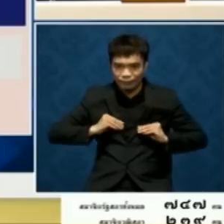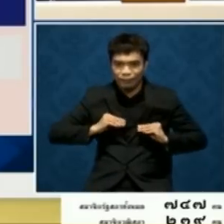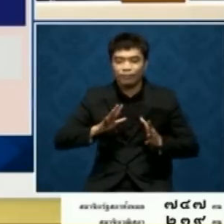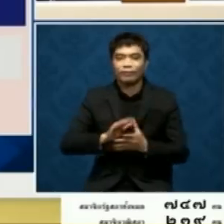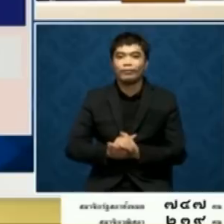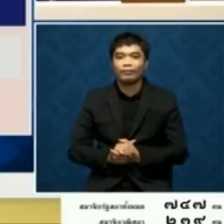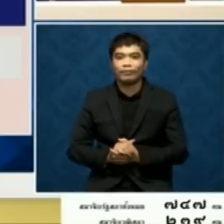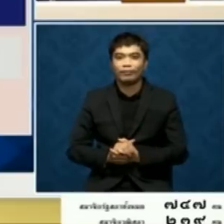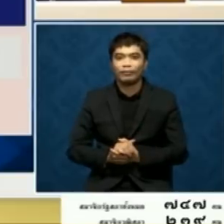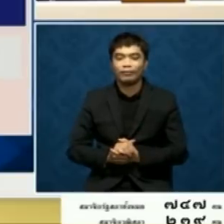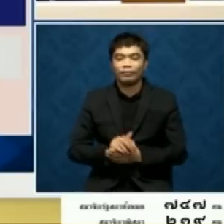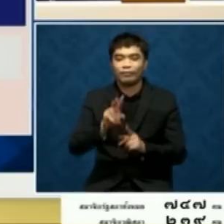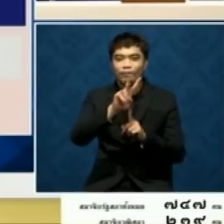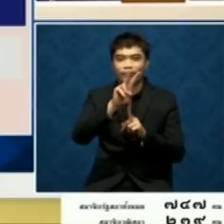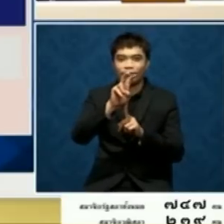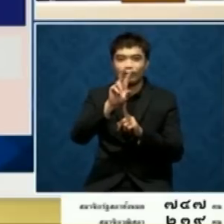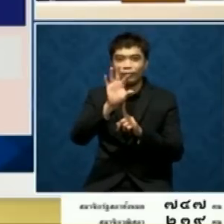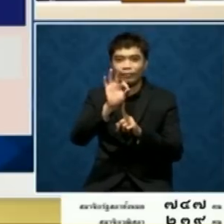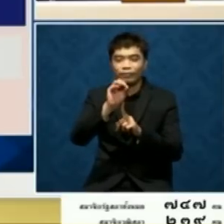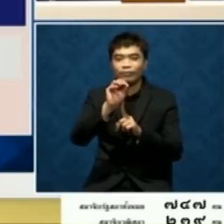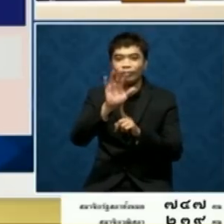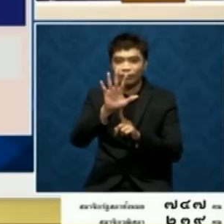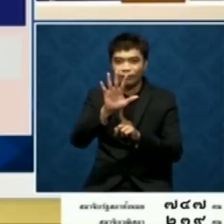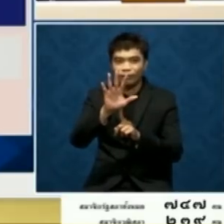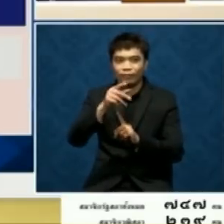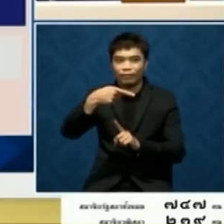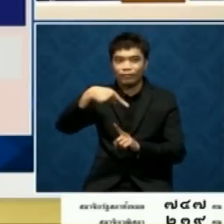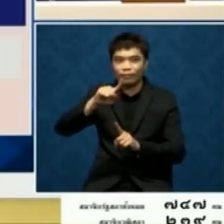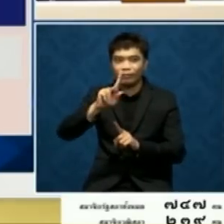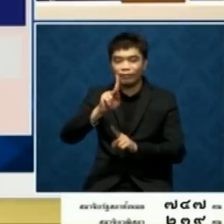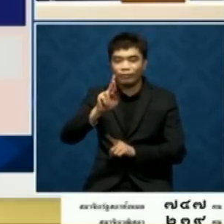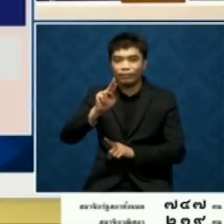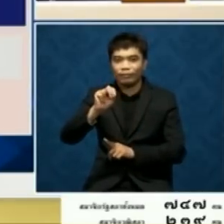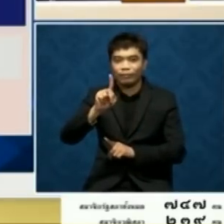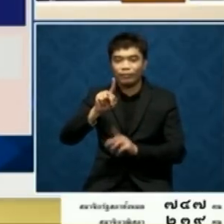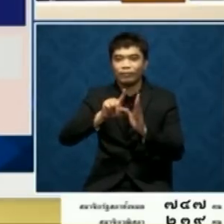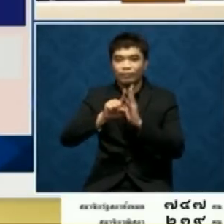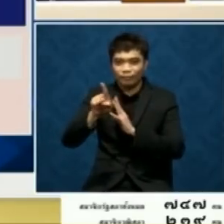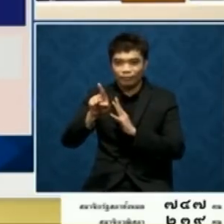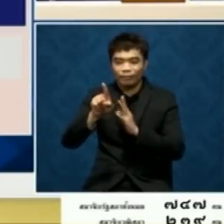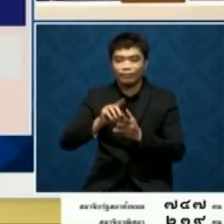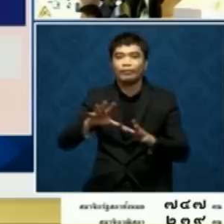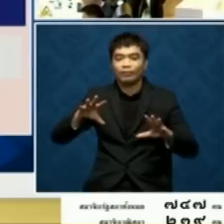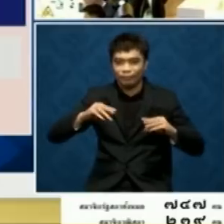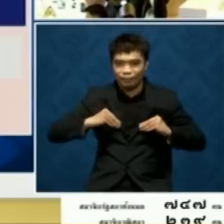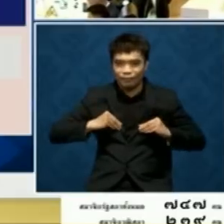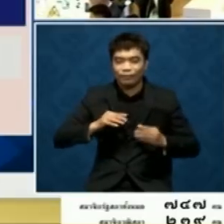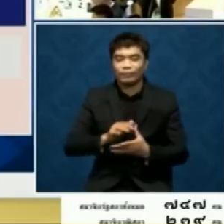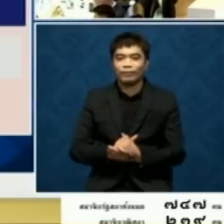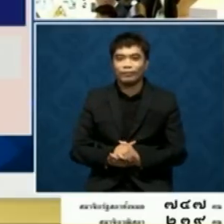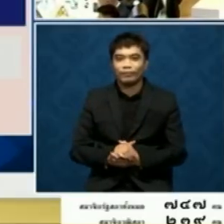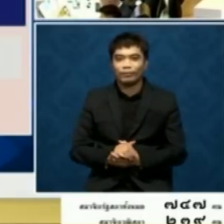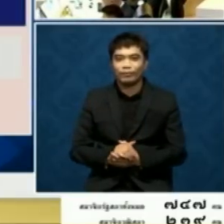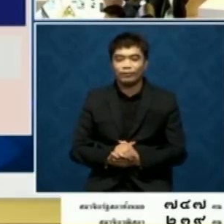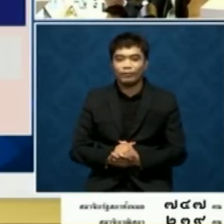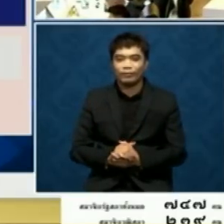มาณ 14:30 นาทีหรือว่าเมื่อช่วงเวลาประมาณสักชั่วโมงกว่าๆที่ผ่านมานะครับโดยวันนี้คุณเศรษฐามีสีหน้ายิ้มแย้มแจ่ม